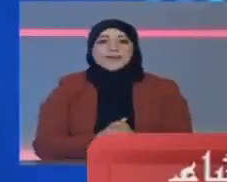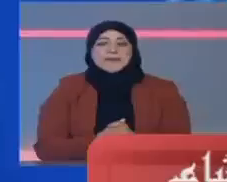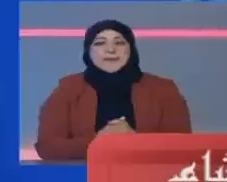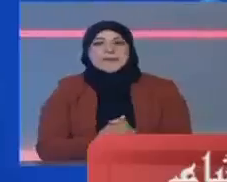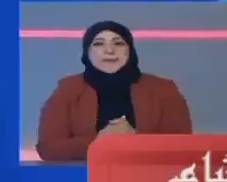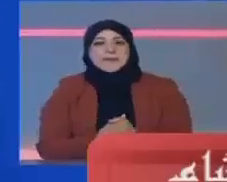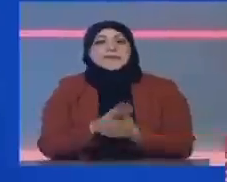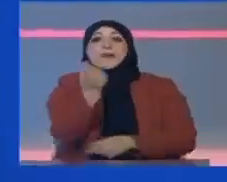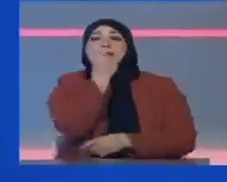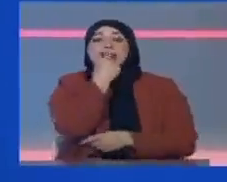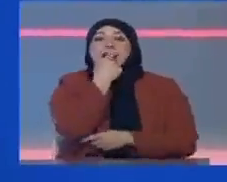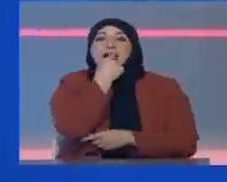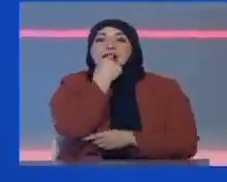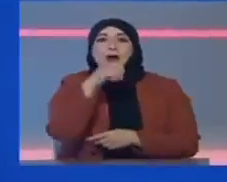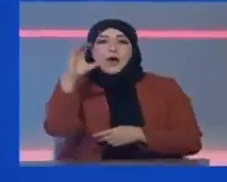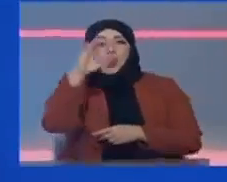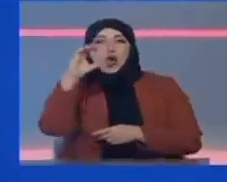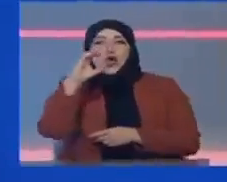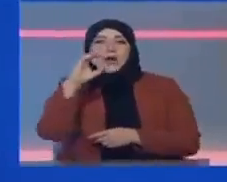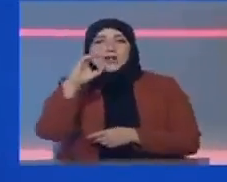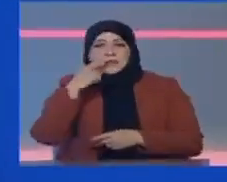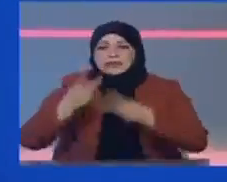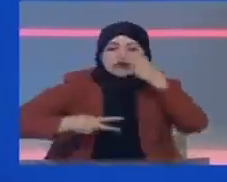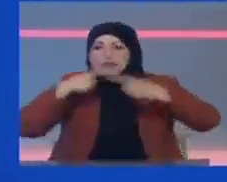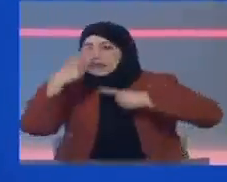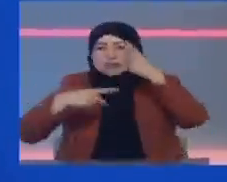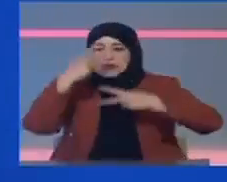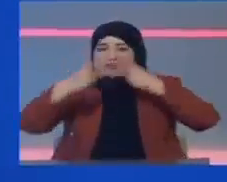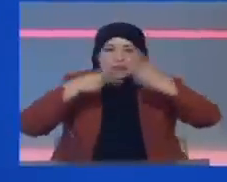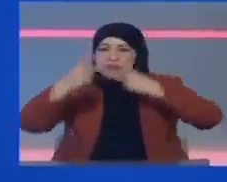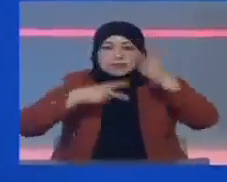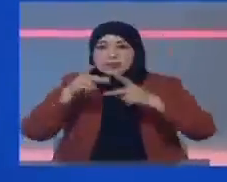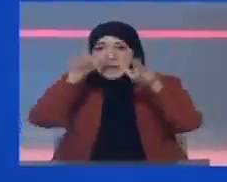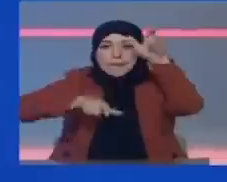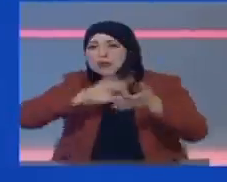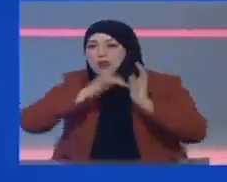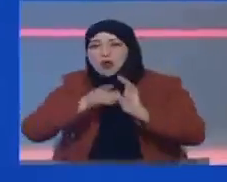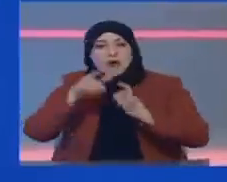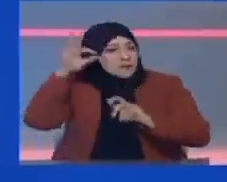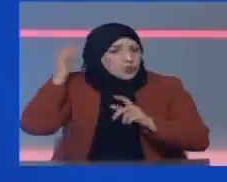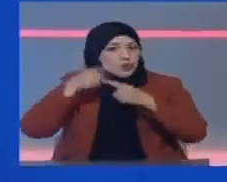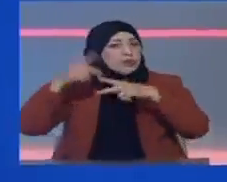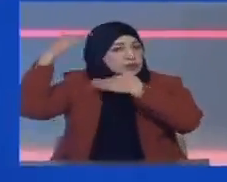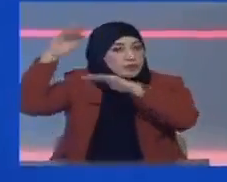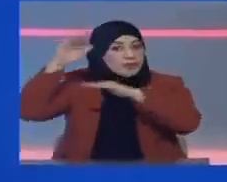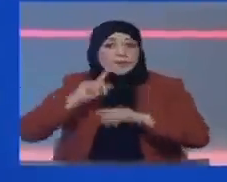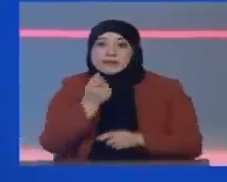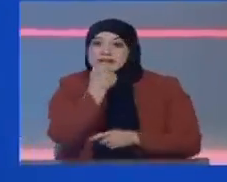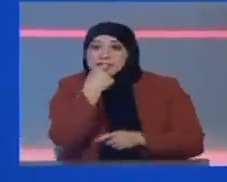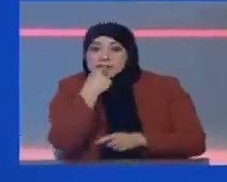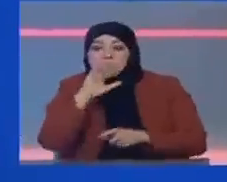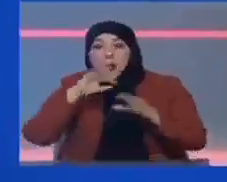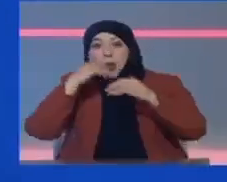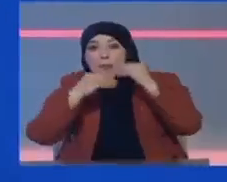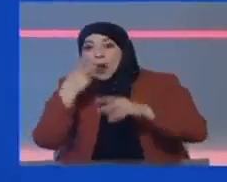دواء الكل ولو كان حديث الكثيرين في تونس وخارجها اعتماده منعدمه في معالجه